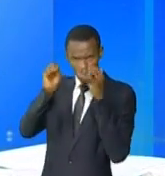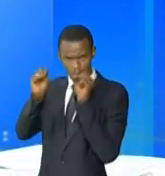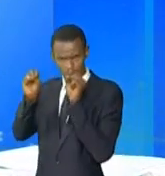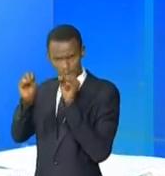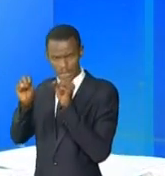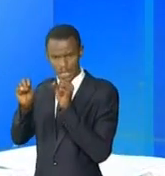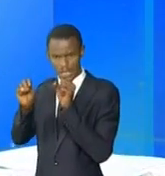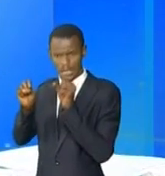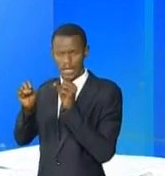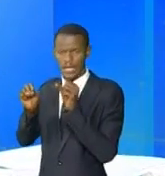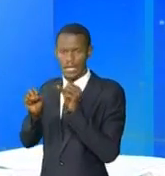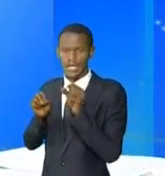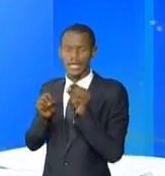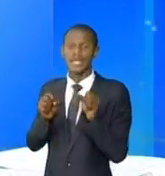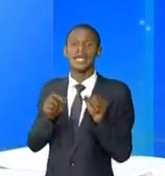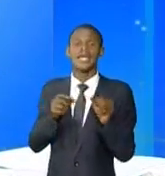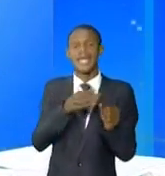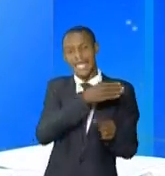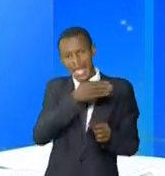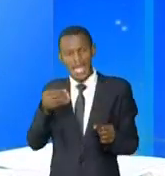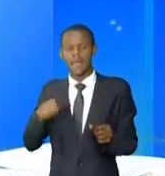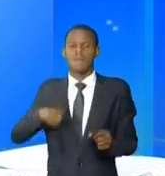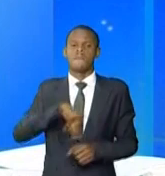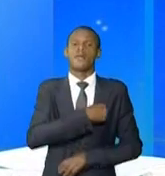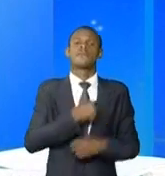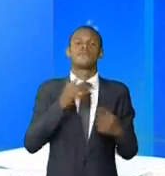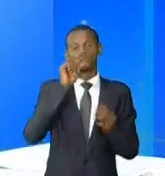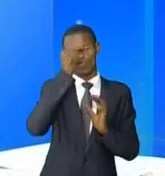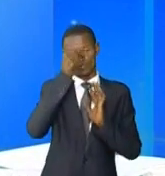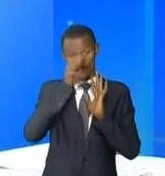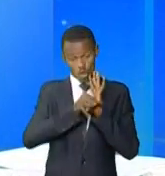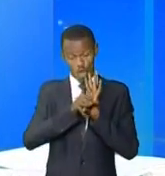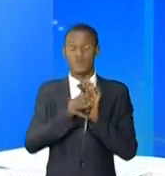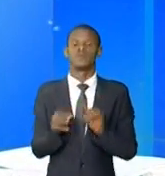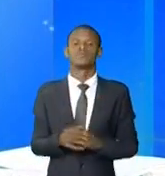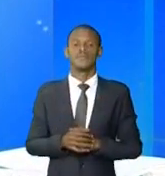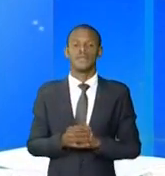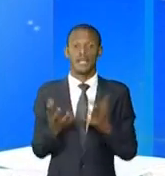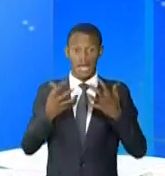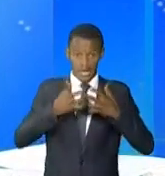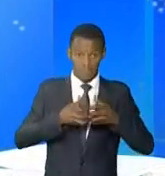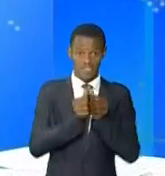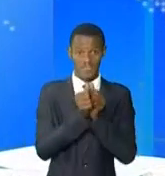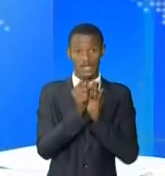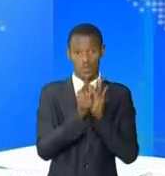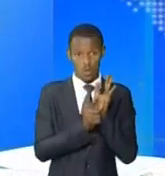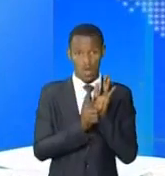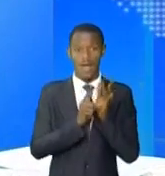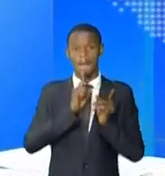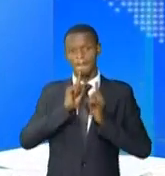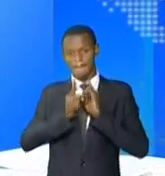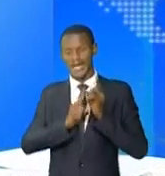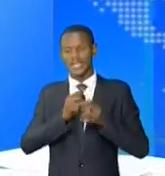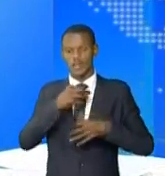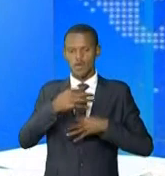du gouvernement, du décret numéro 20/014 du 2 avril 2020 portant organisation et fonctionnement